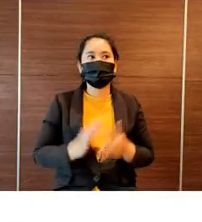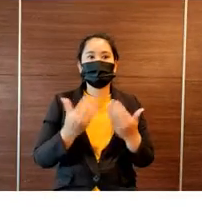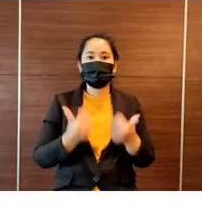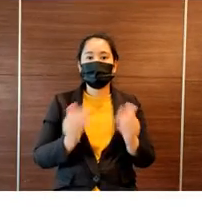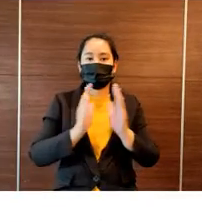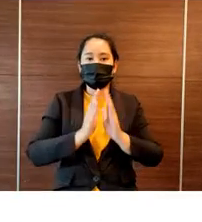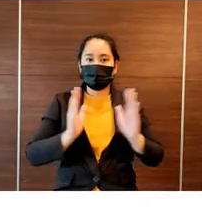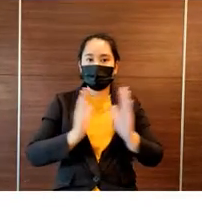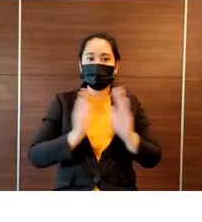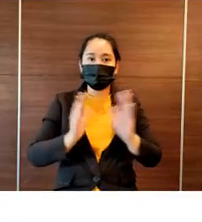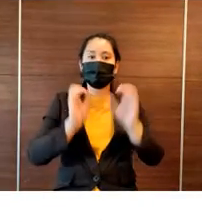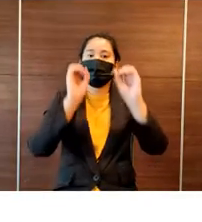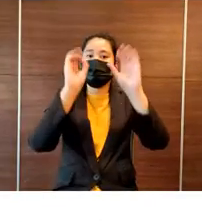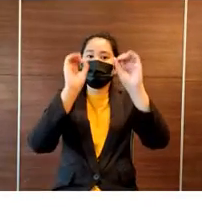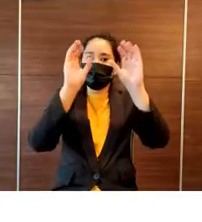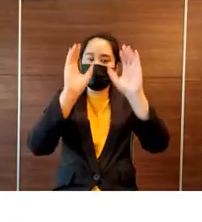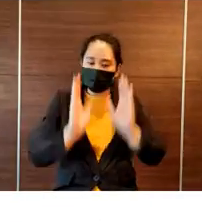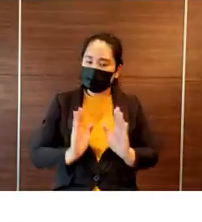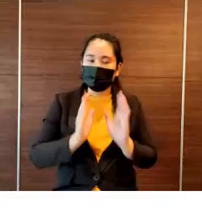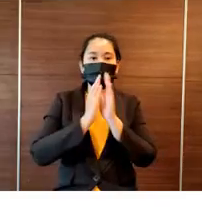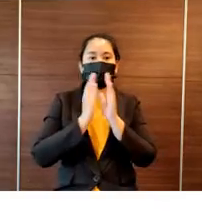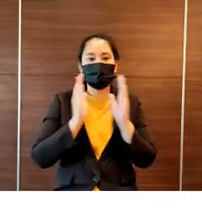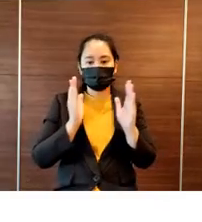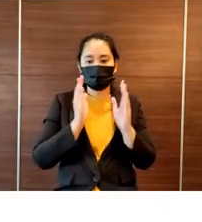ขอขอบพระคุณอาจารย์มากเลยค่ะ